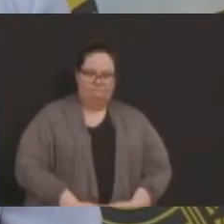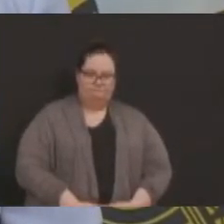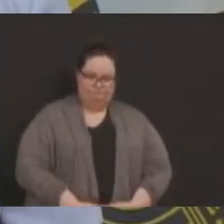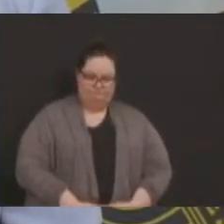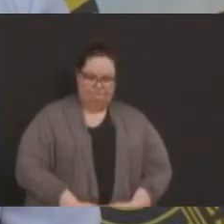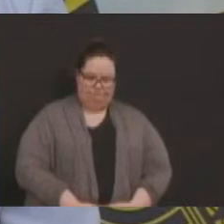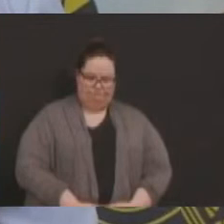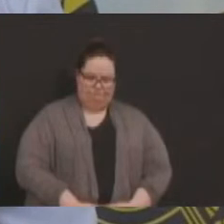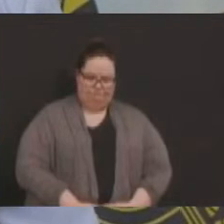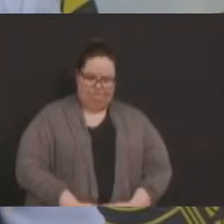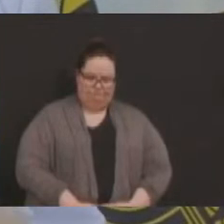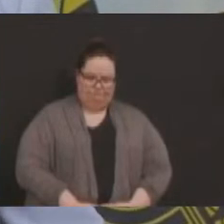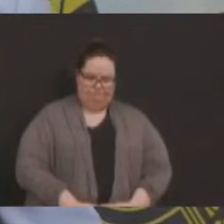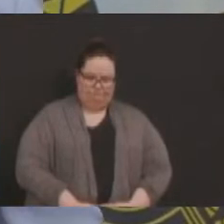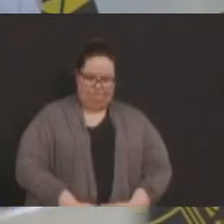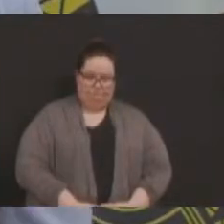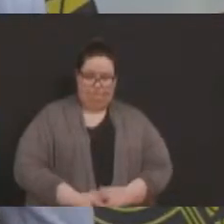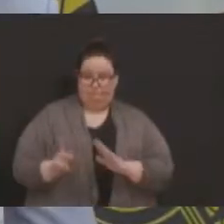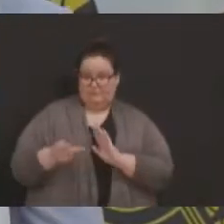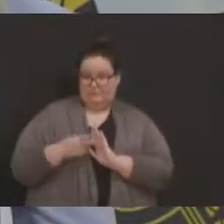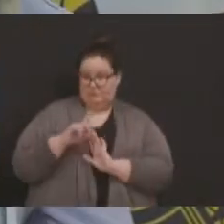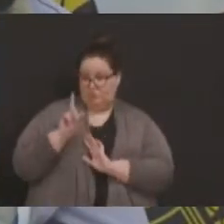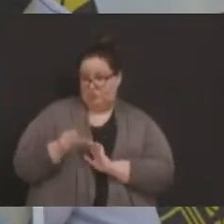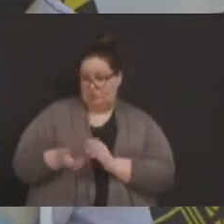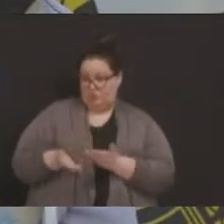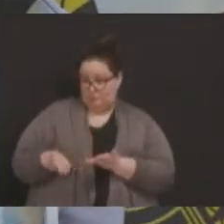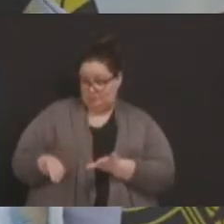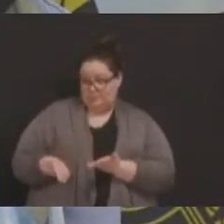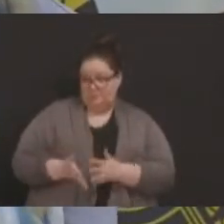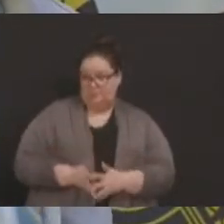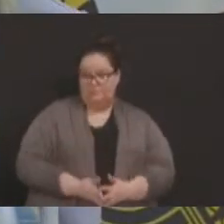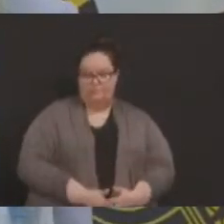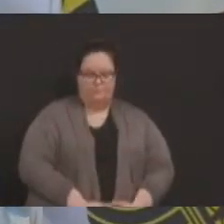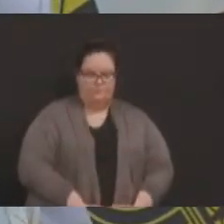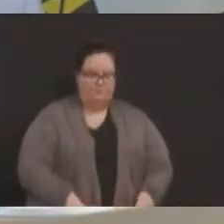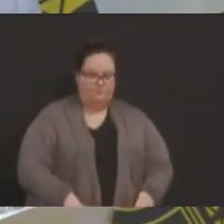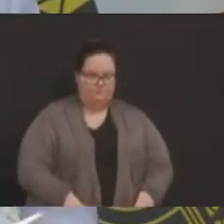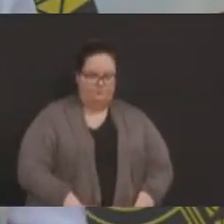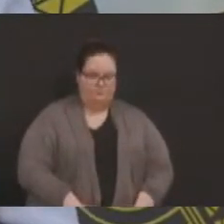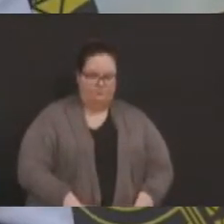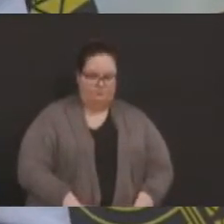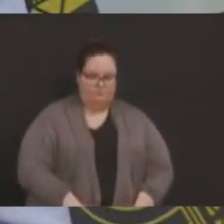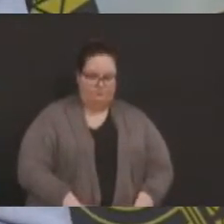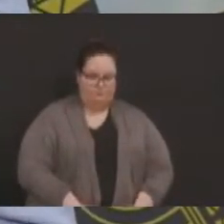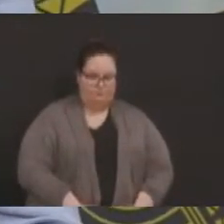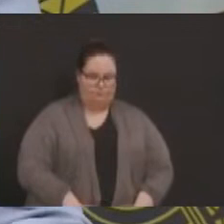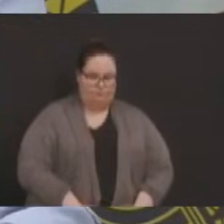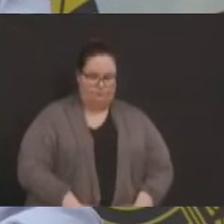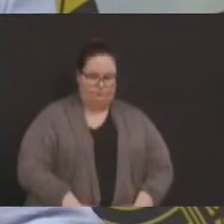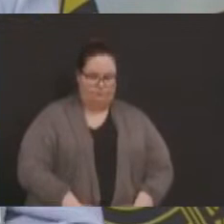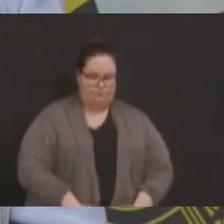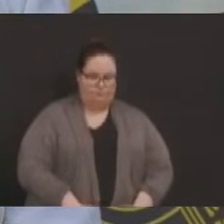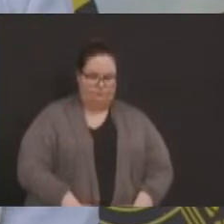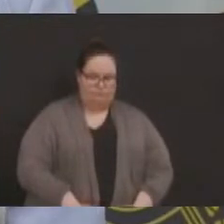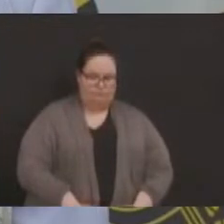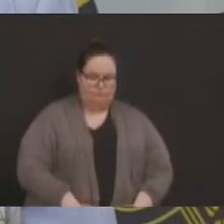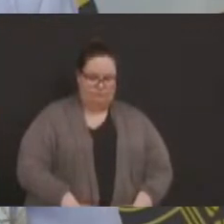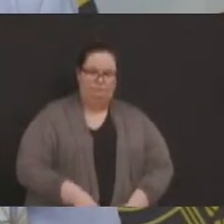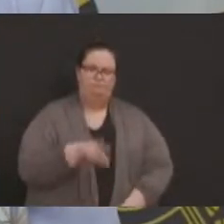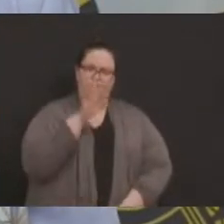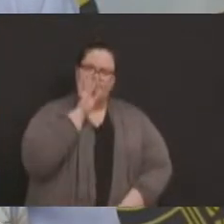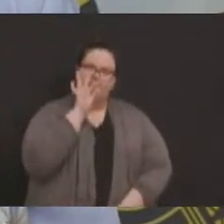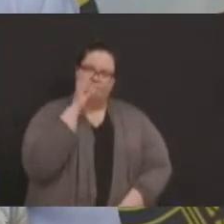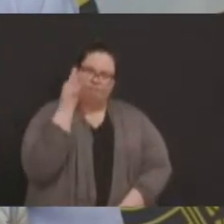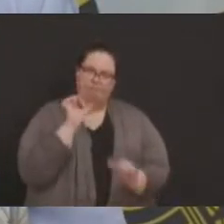Oui, j'aimerais avoir une mise à jour au sujet des foyers de soins de la zone 4 où il y a des éclosions, donc le